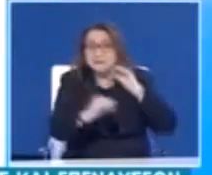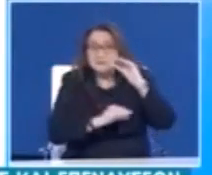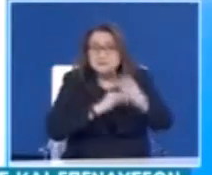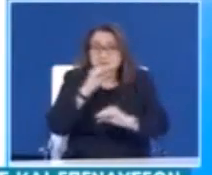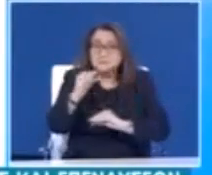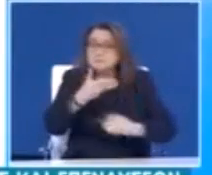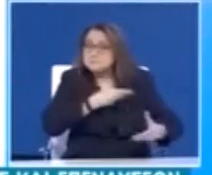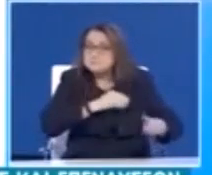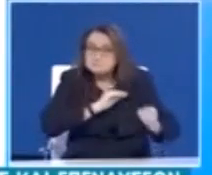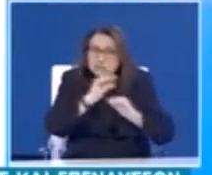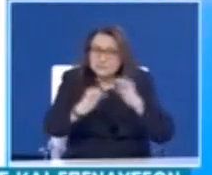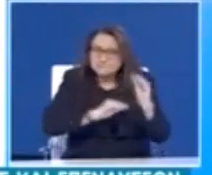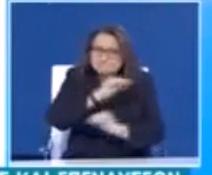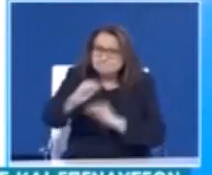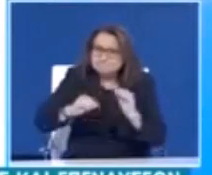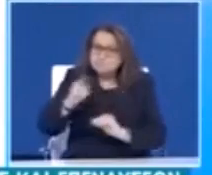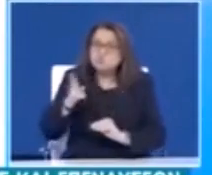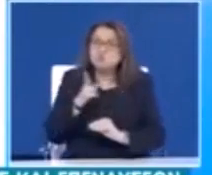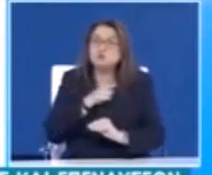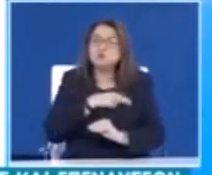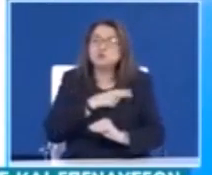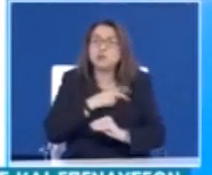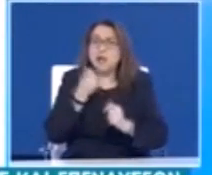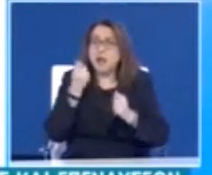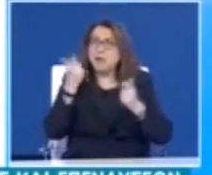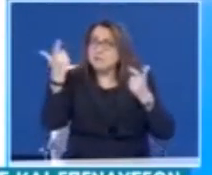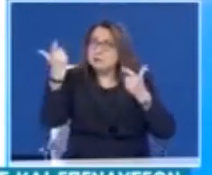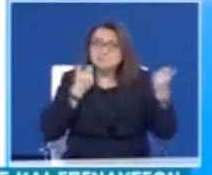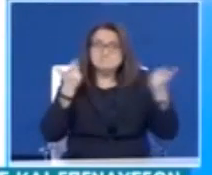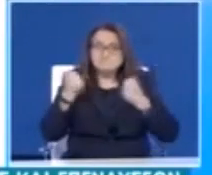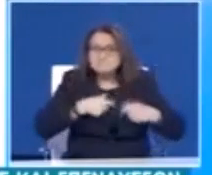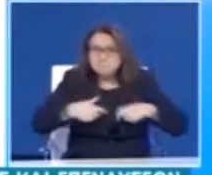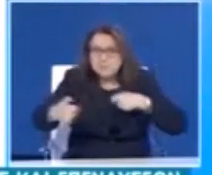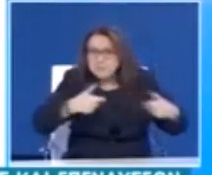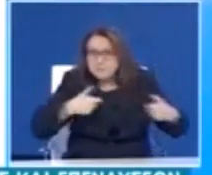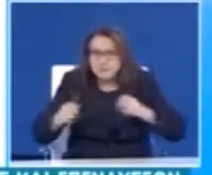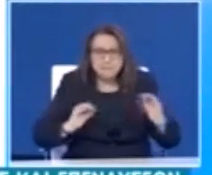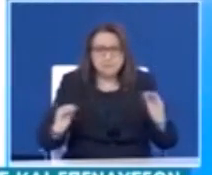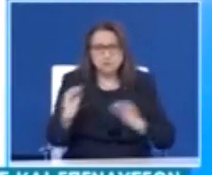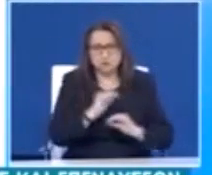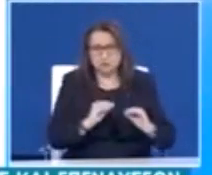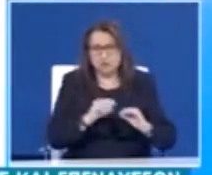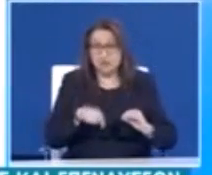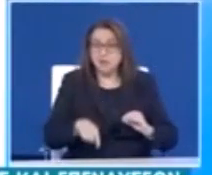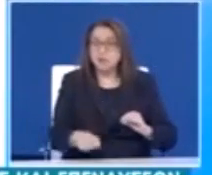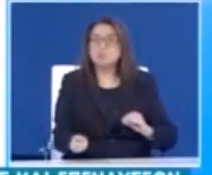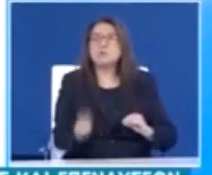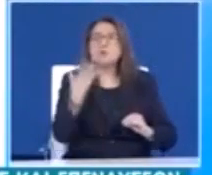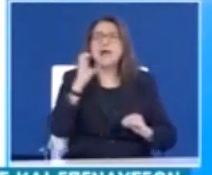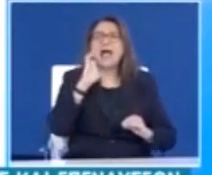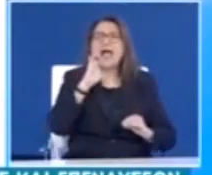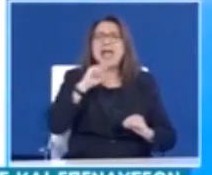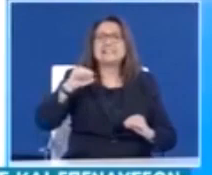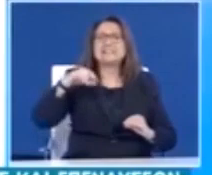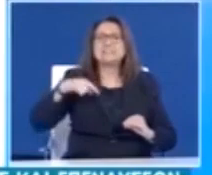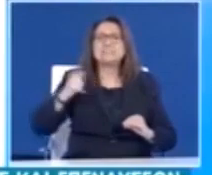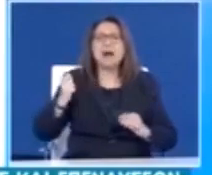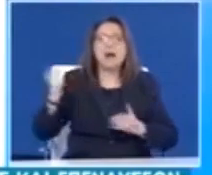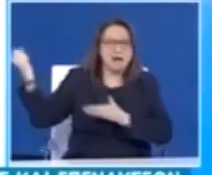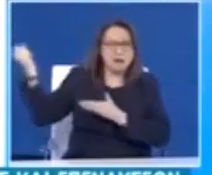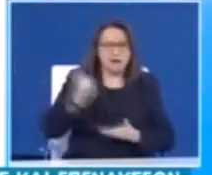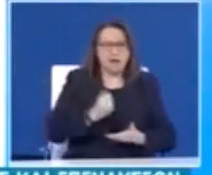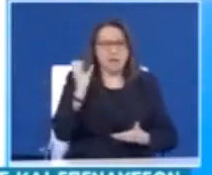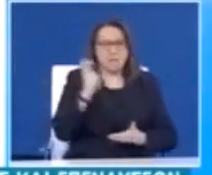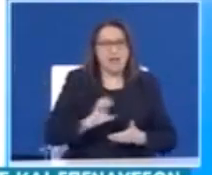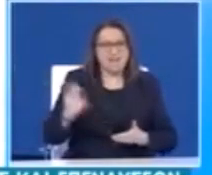χρηματοδοτικών αναγκών τα οποία χρειαζόμαστε. Στο νέο ΕΣΠΑ, του 2021-2027,